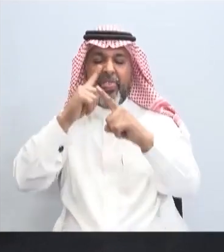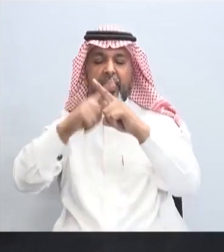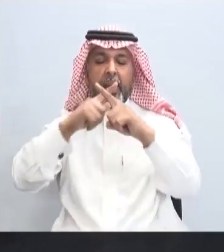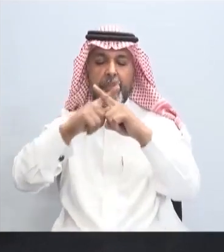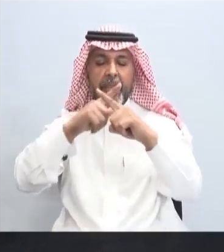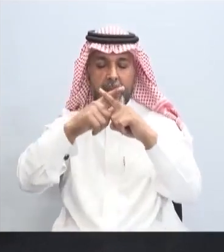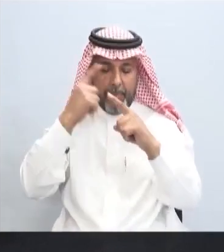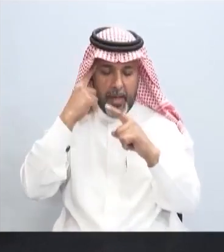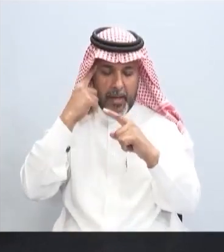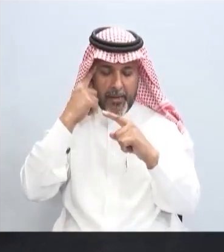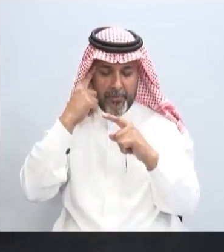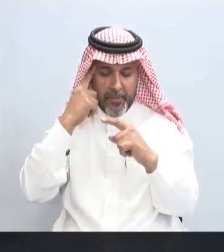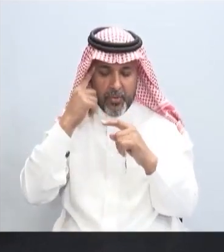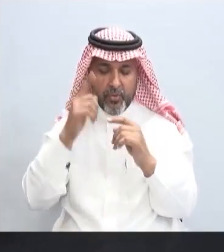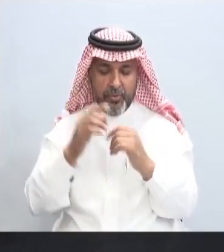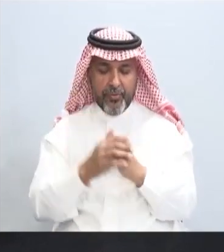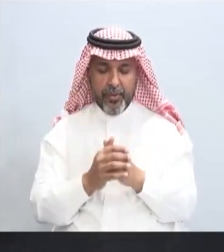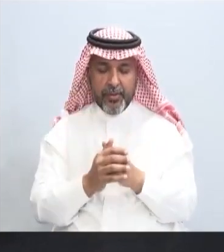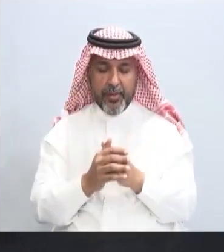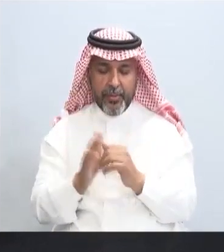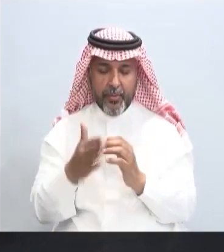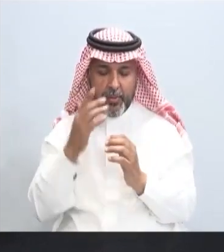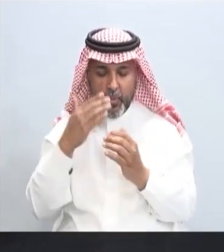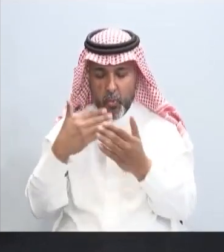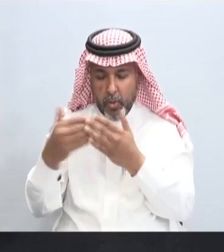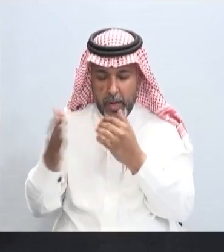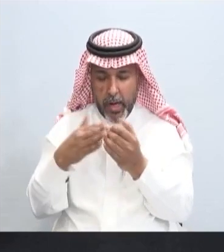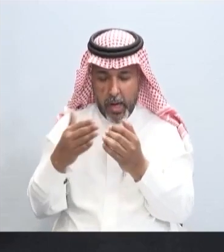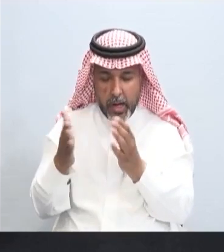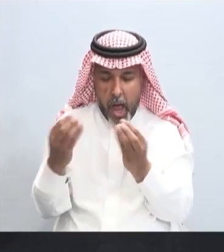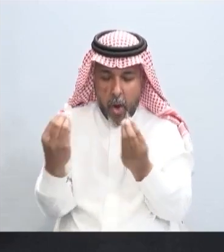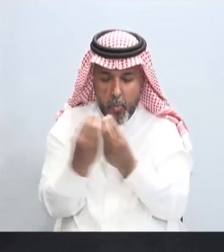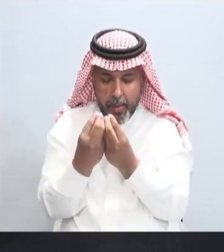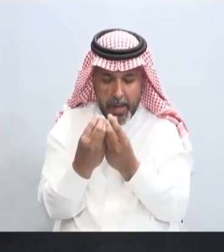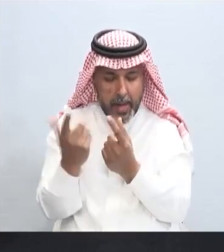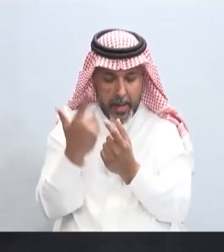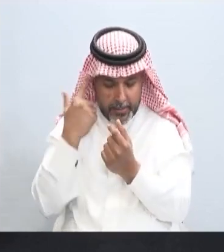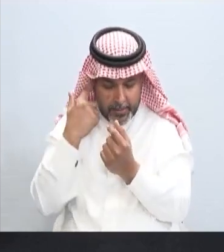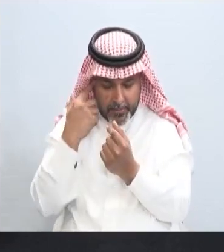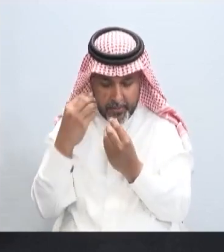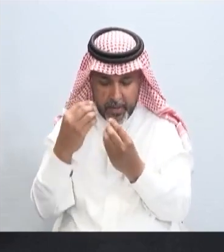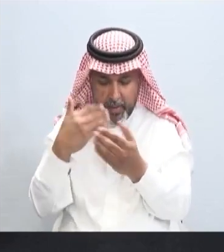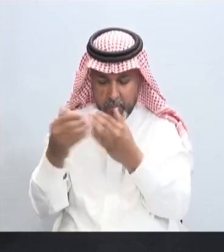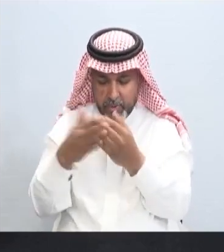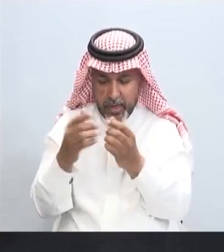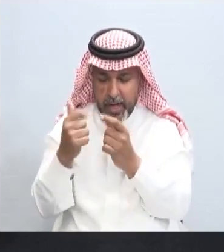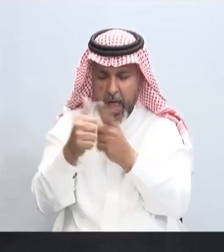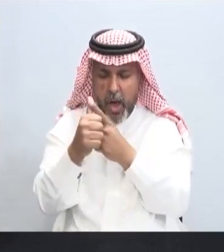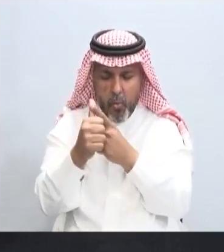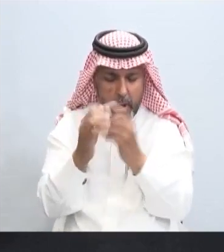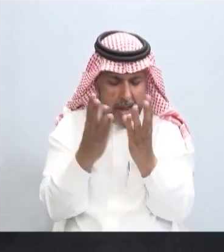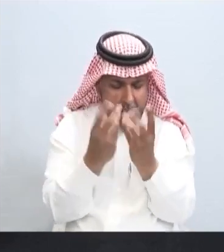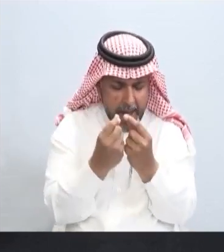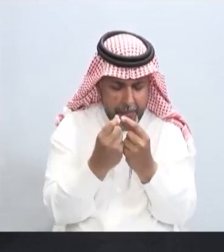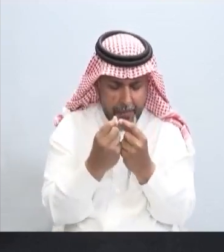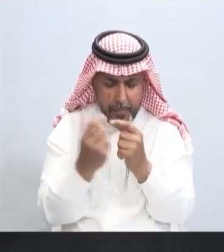عاد تشوف مستقله ولا غير مستقله اذا كانت مستقله خلاص احسب الاولى لحالها واحسب الثانيه لحالها اذا غير مستقله احسب